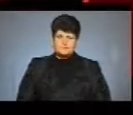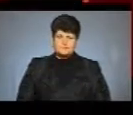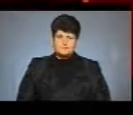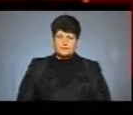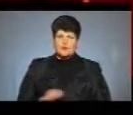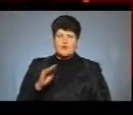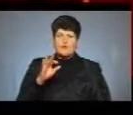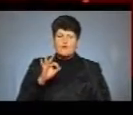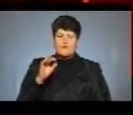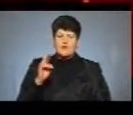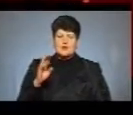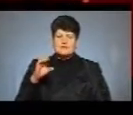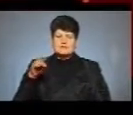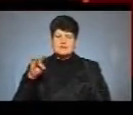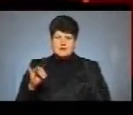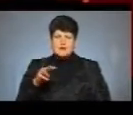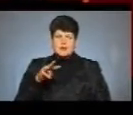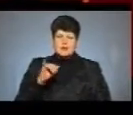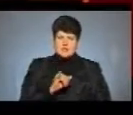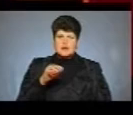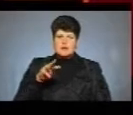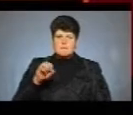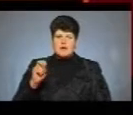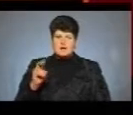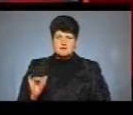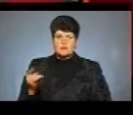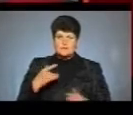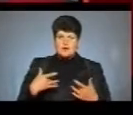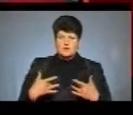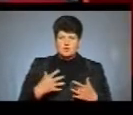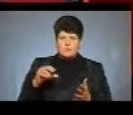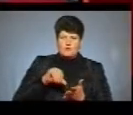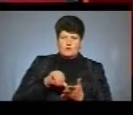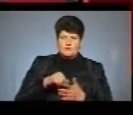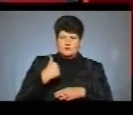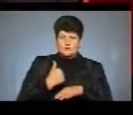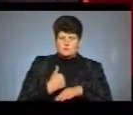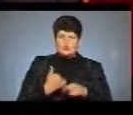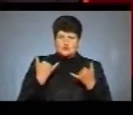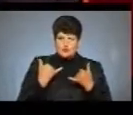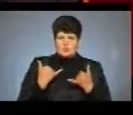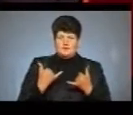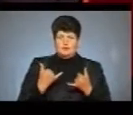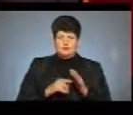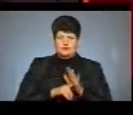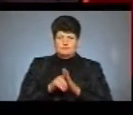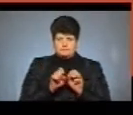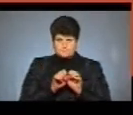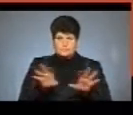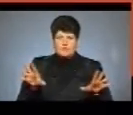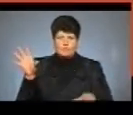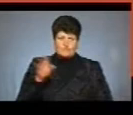«Фокстер і Макс» – український фантастичний фільм з тернопільськими акторами у головних ролях. Сьогодні виходить у прокат по всій Україні.